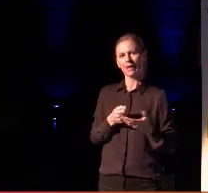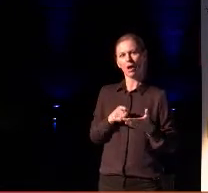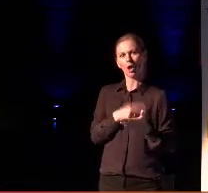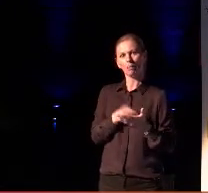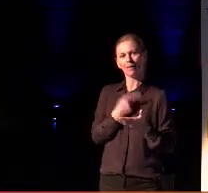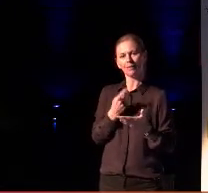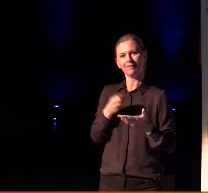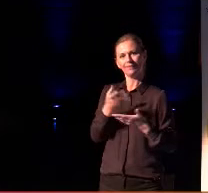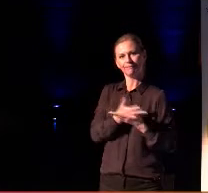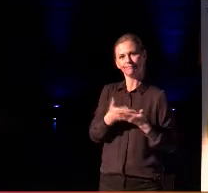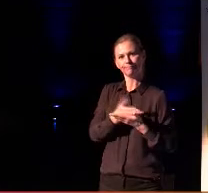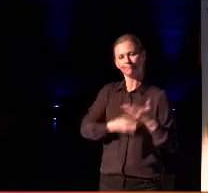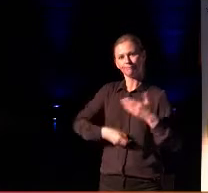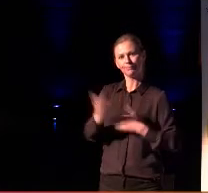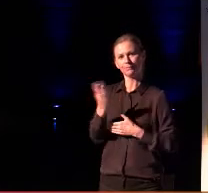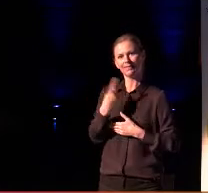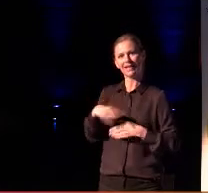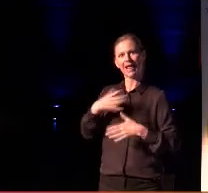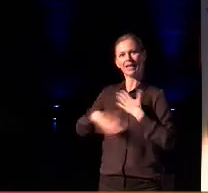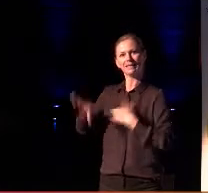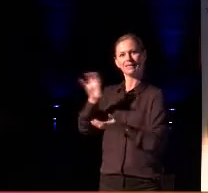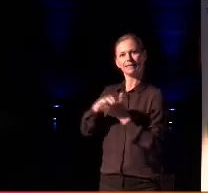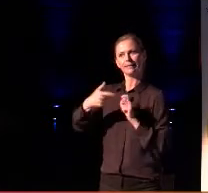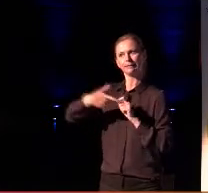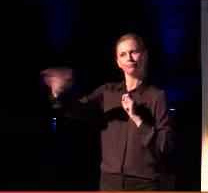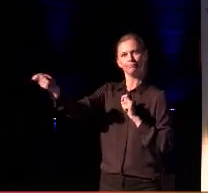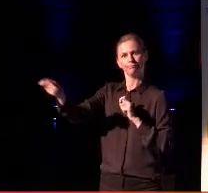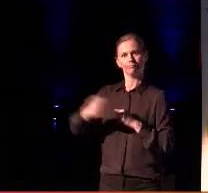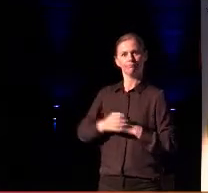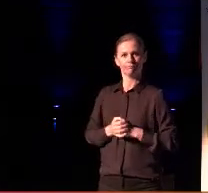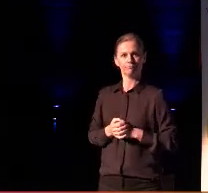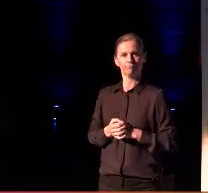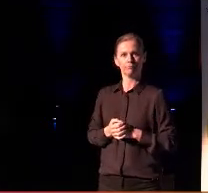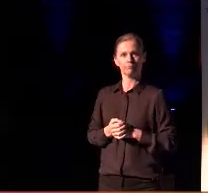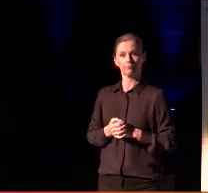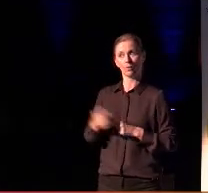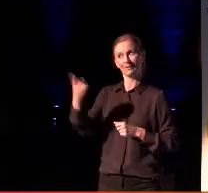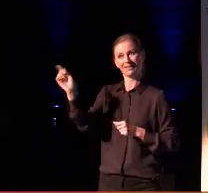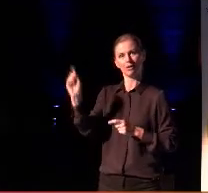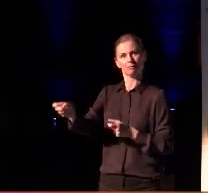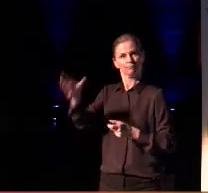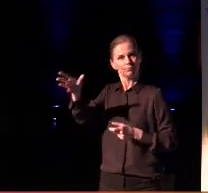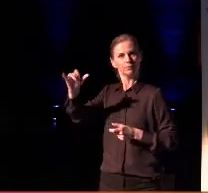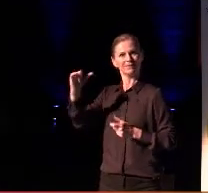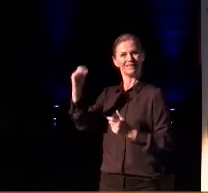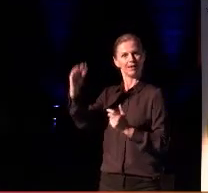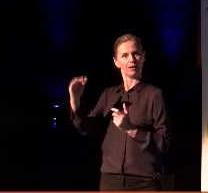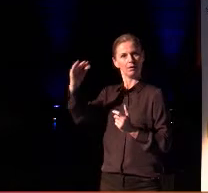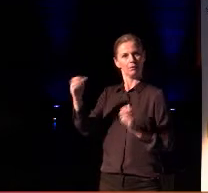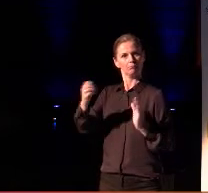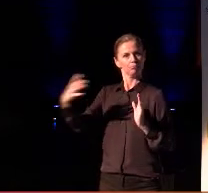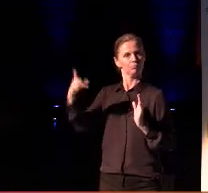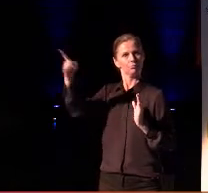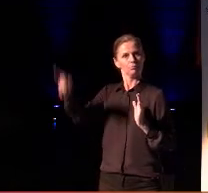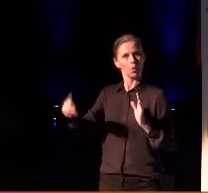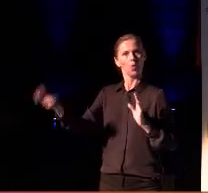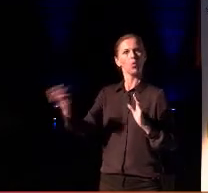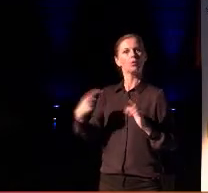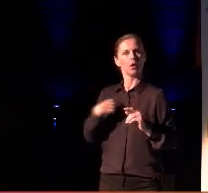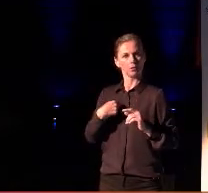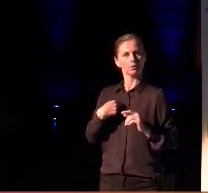nettbrett, sende signaler til helsetjenesten. Og de kan da agere på de verdiene som gir utslag der, og ta